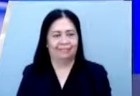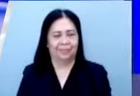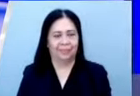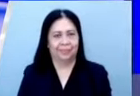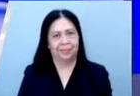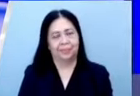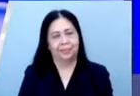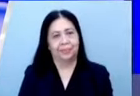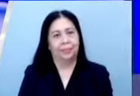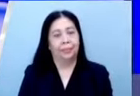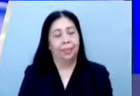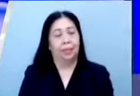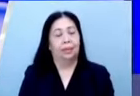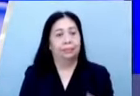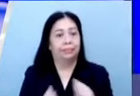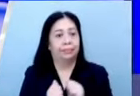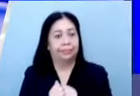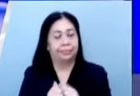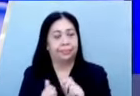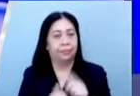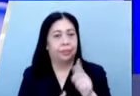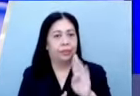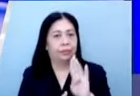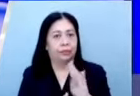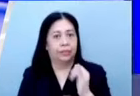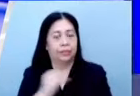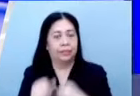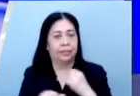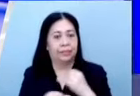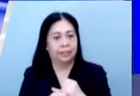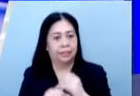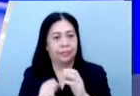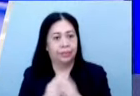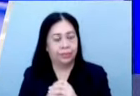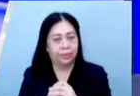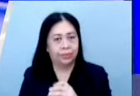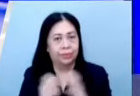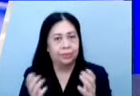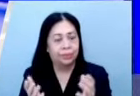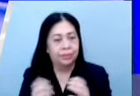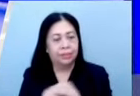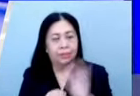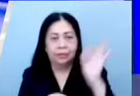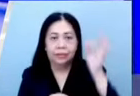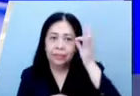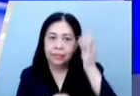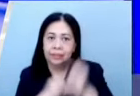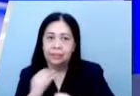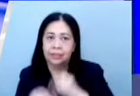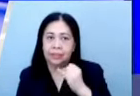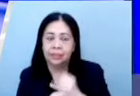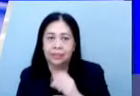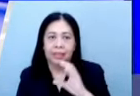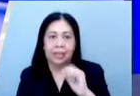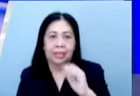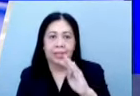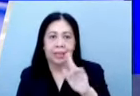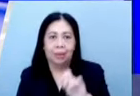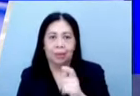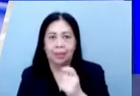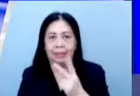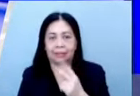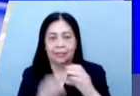Nakisa ang GMA Network sa 24th International Cable Congress and Exhibition ng Federation of International Cable TV and